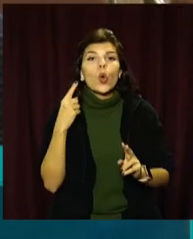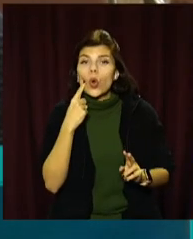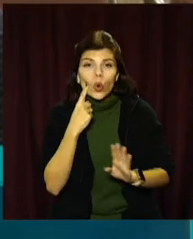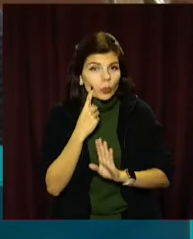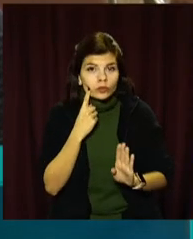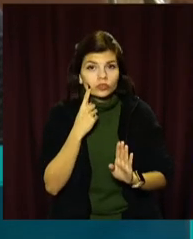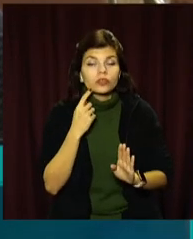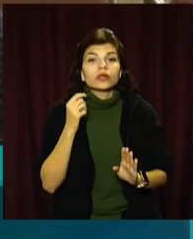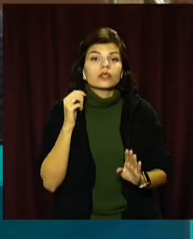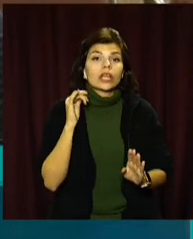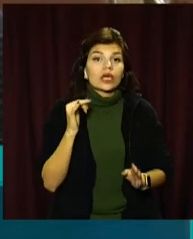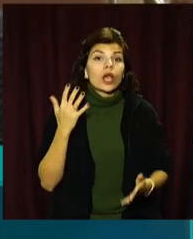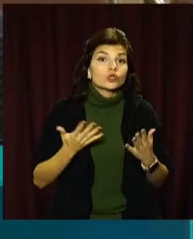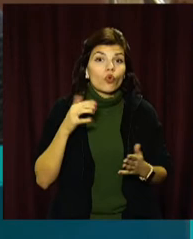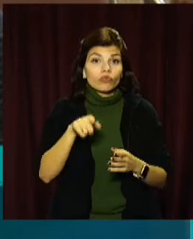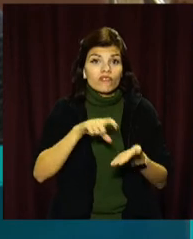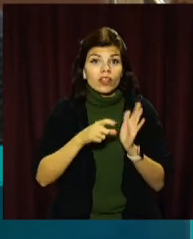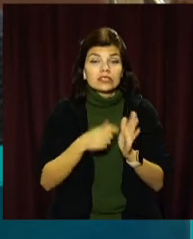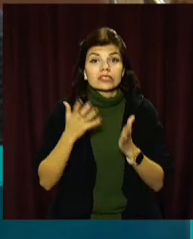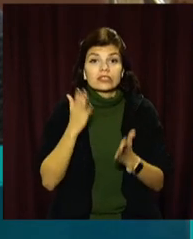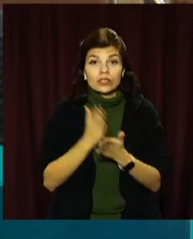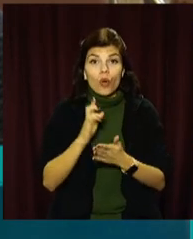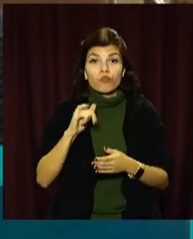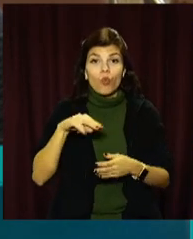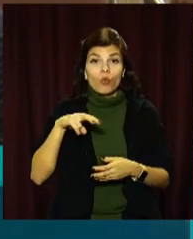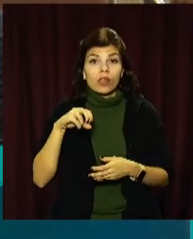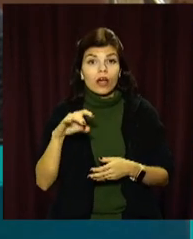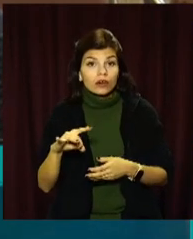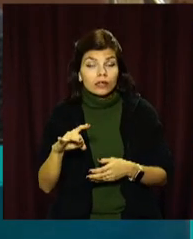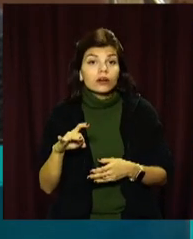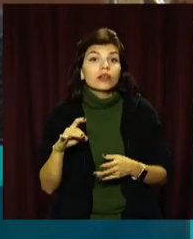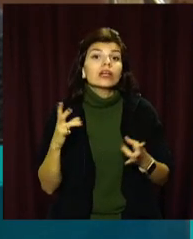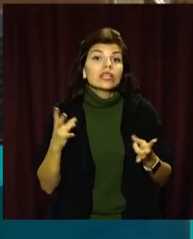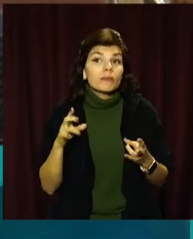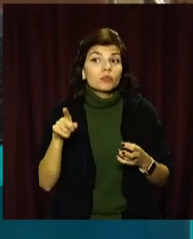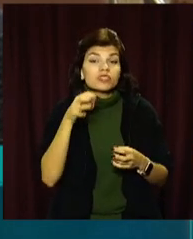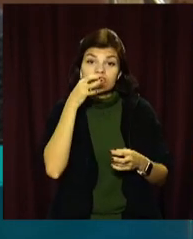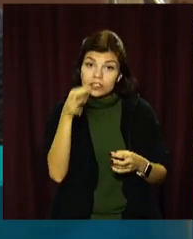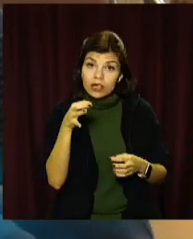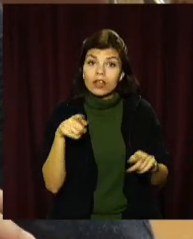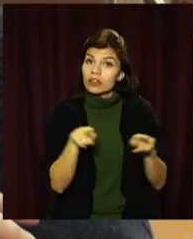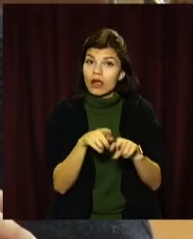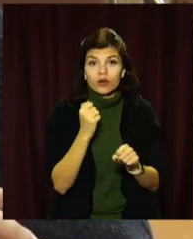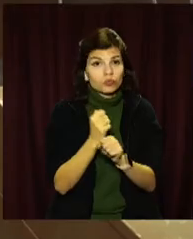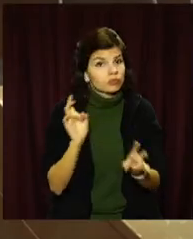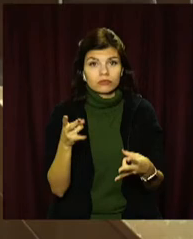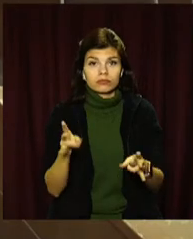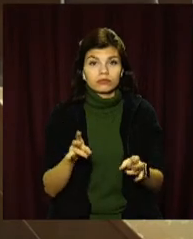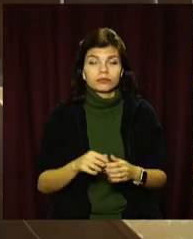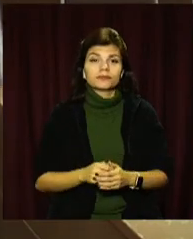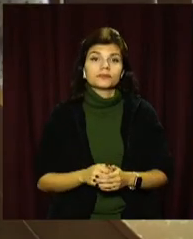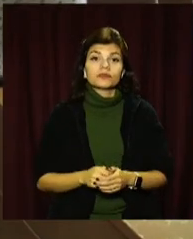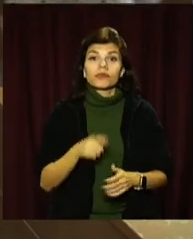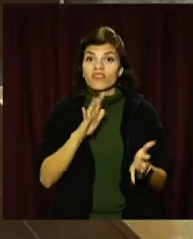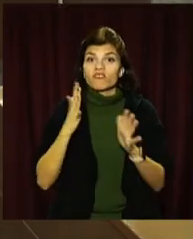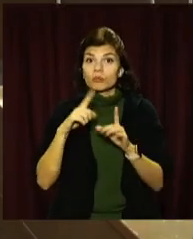і що якщо у тебе в класі є булер, то треба йому сказати, що так не треба робити. Випадки булінгу